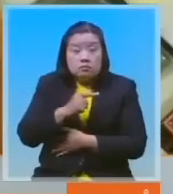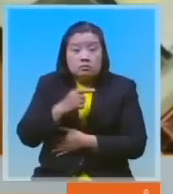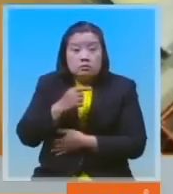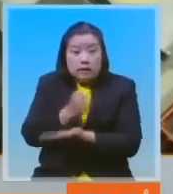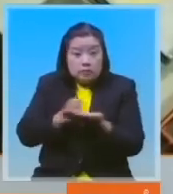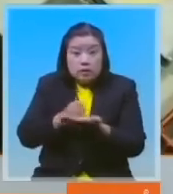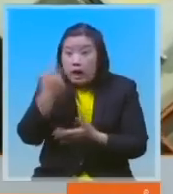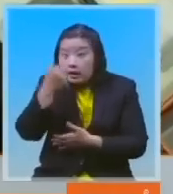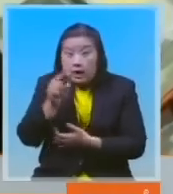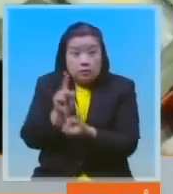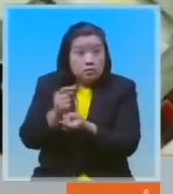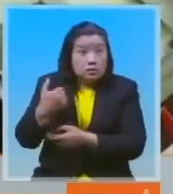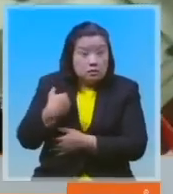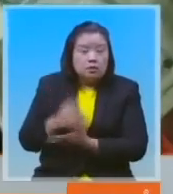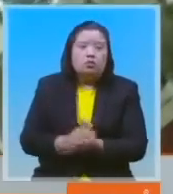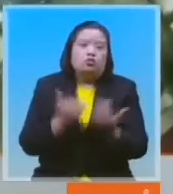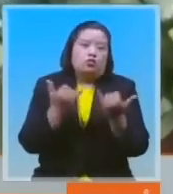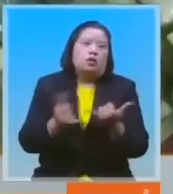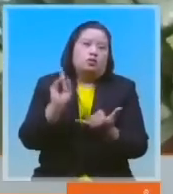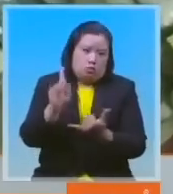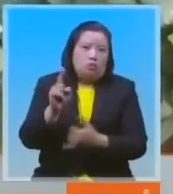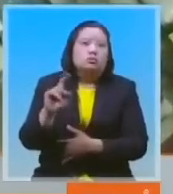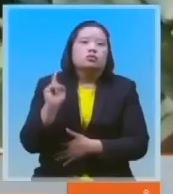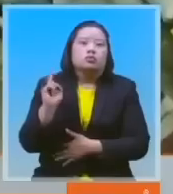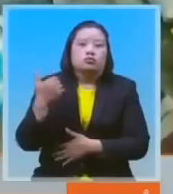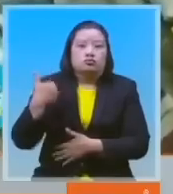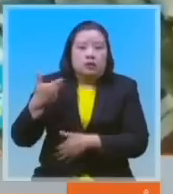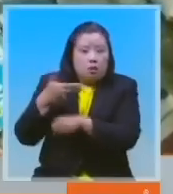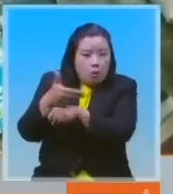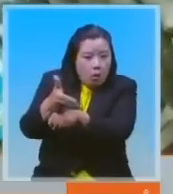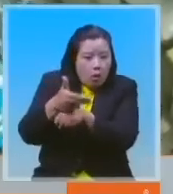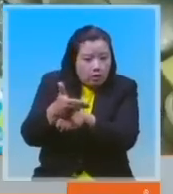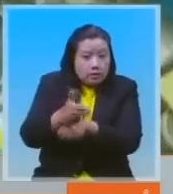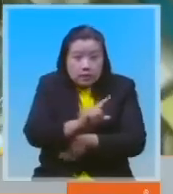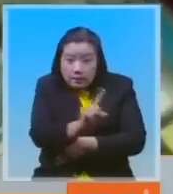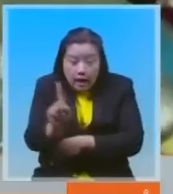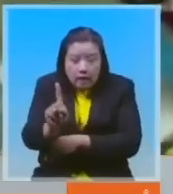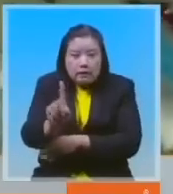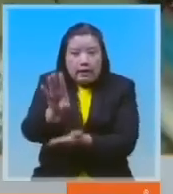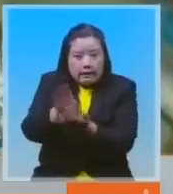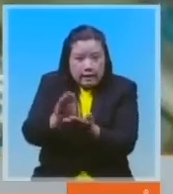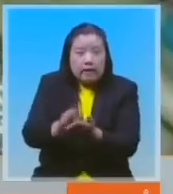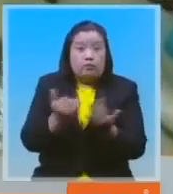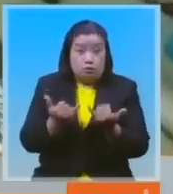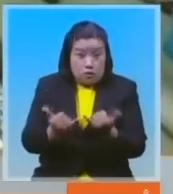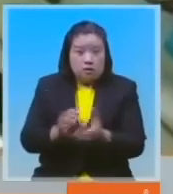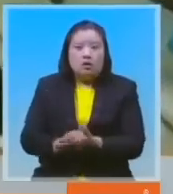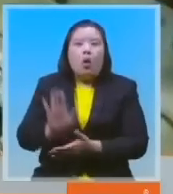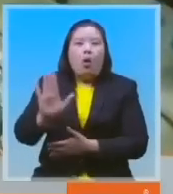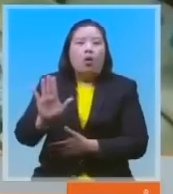ตอนนี้ต้องตรวจสอบทั้งกล้องวงจรปิดแล้วก็สอบปากคำแล้วก็ดูพยานหลักฐานอื่นเพิ่มเติมนี่เป็นเพียงแต่คำให้การของเข